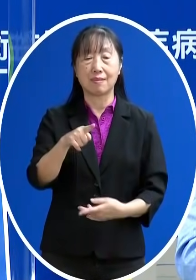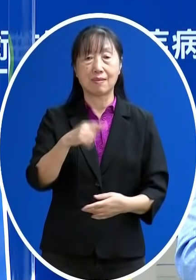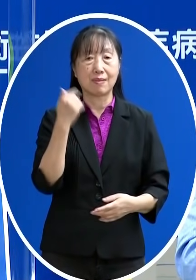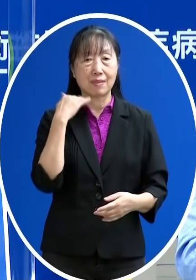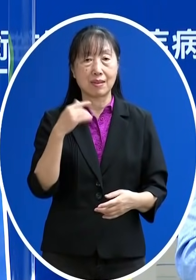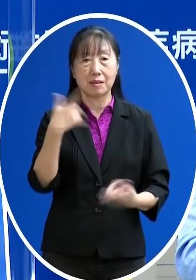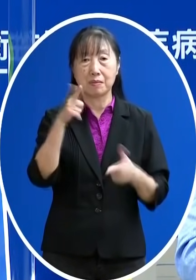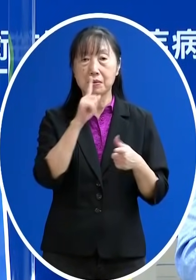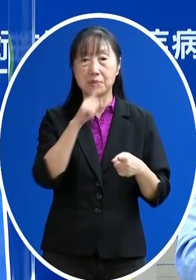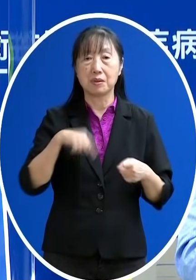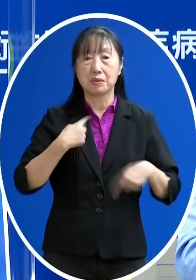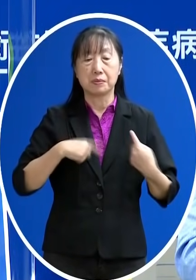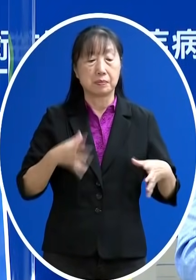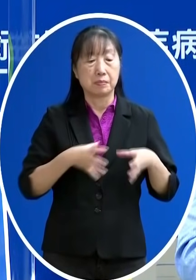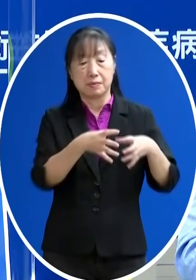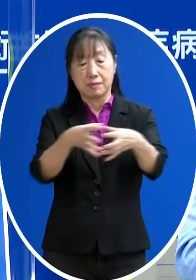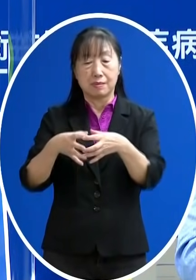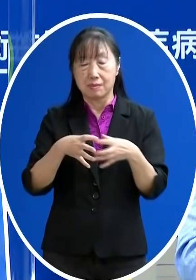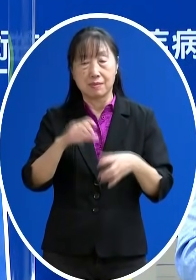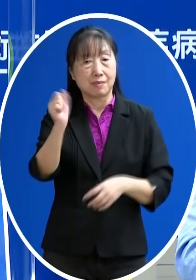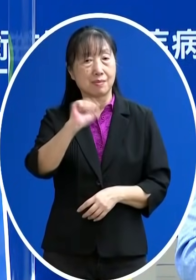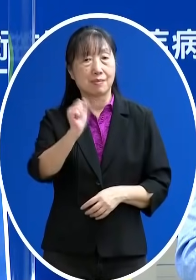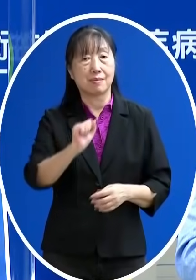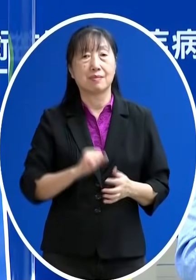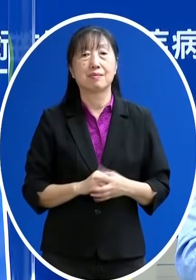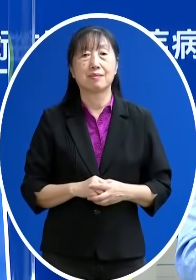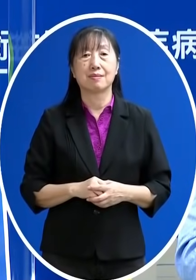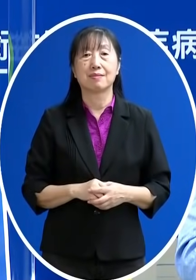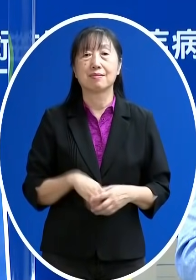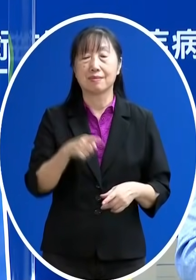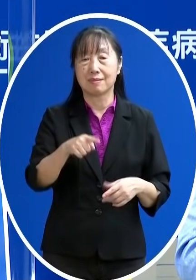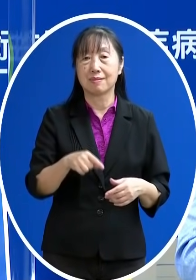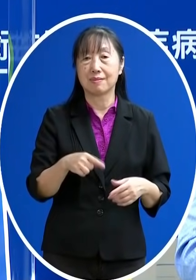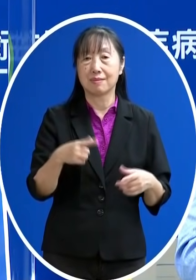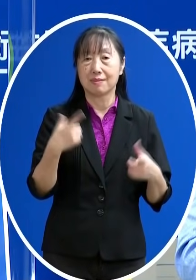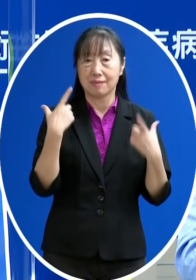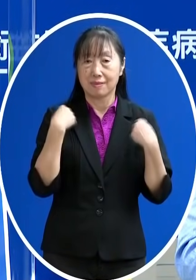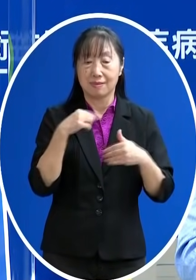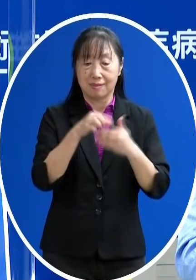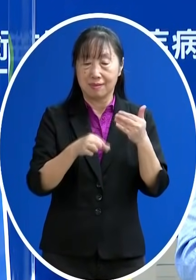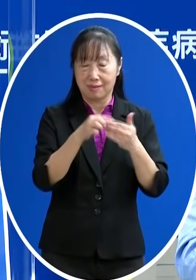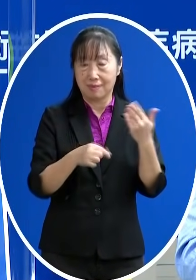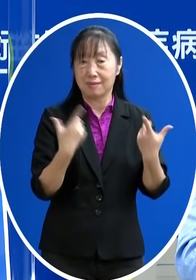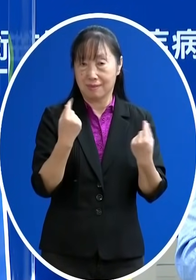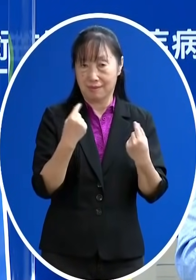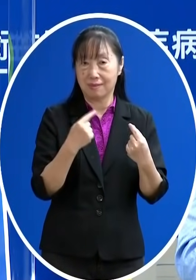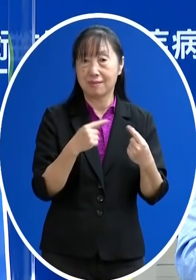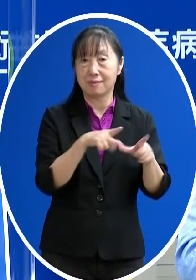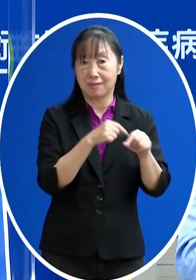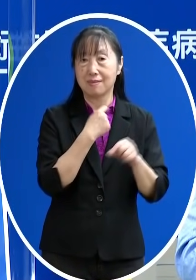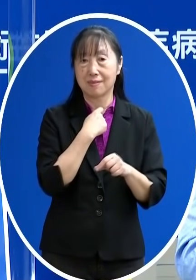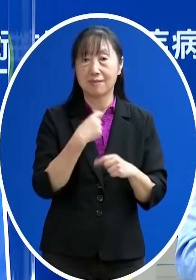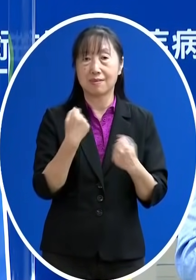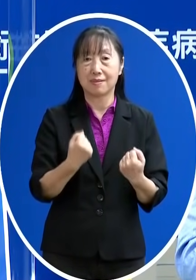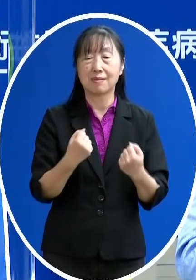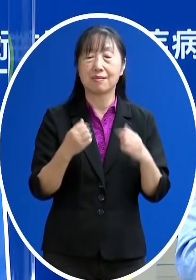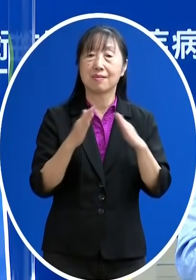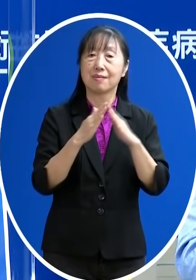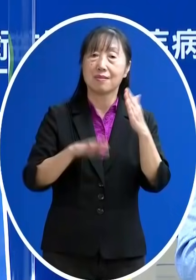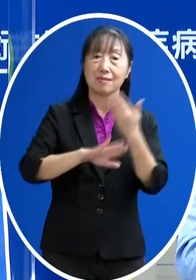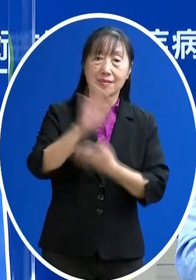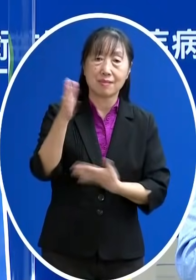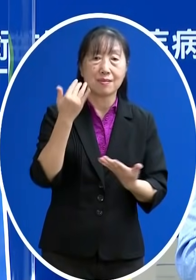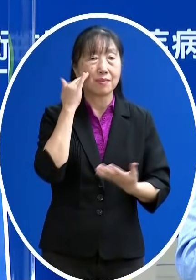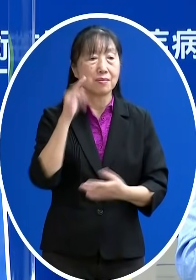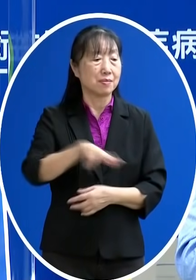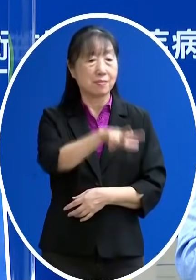聚，哈，就可以都不戴口罩，好，基本上的要求是在这些特定的户外活动的里面，好，那没